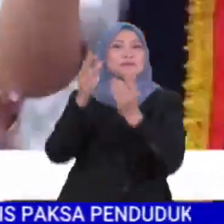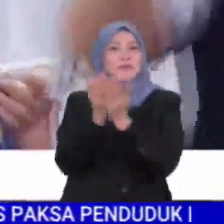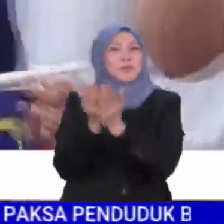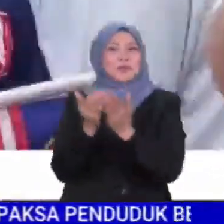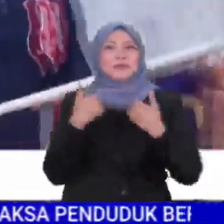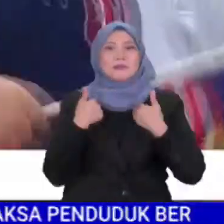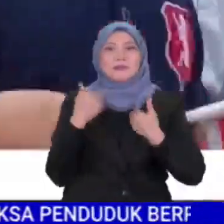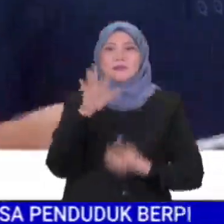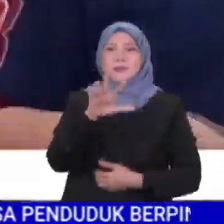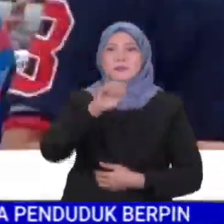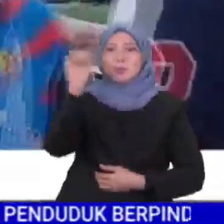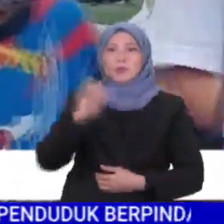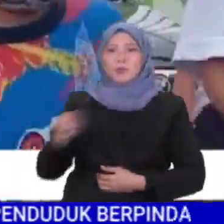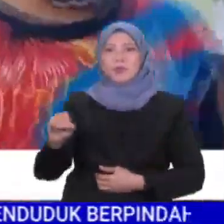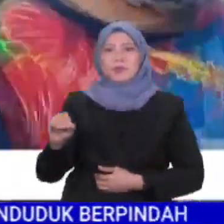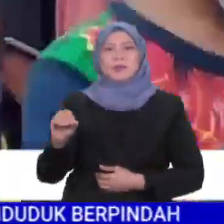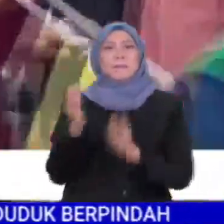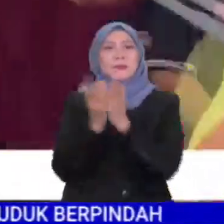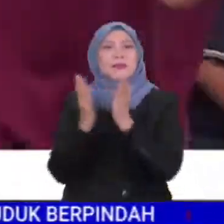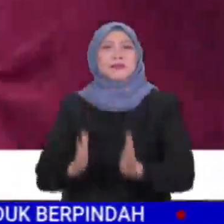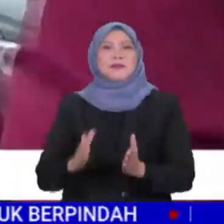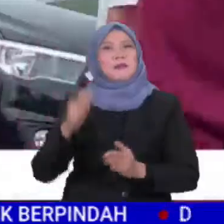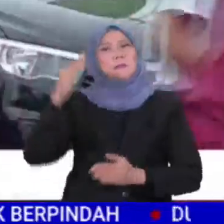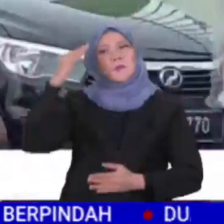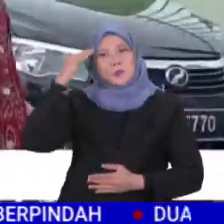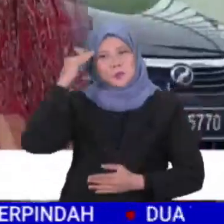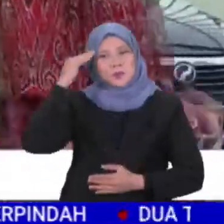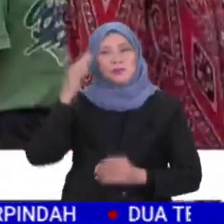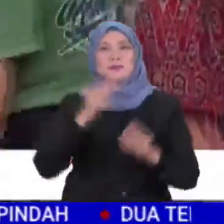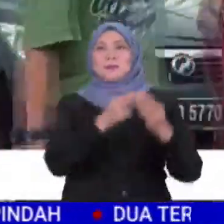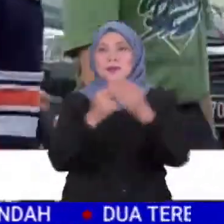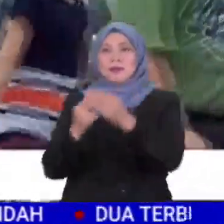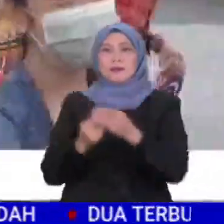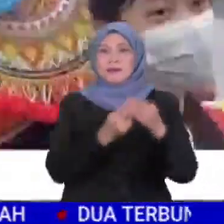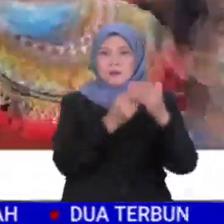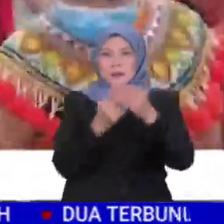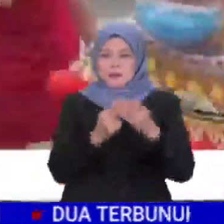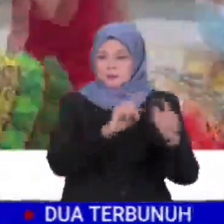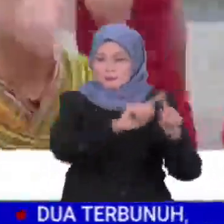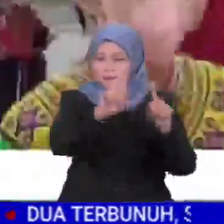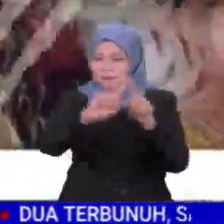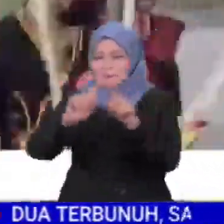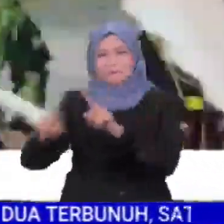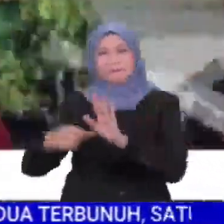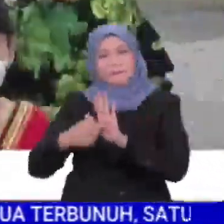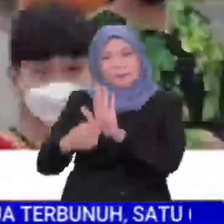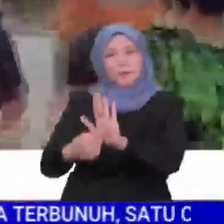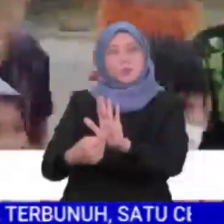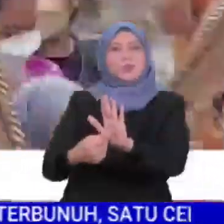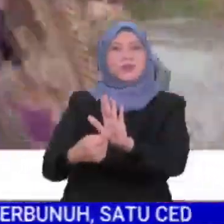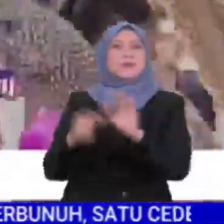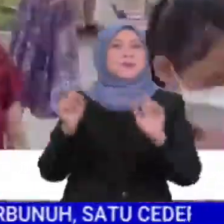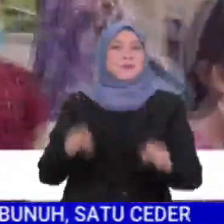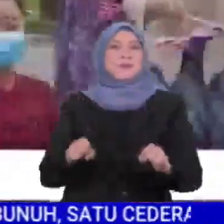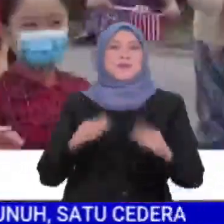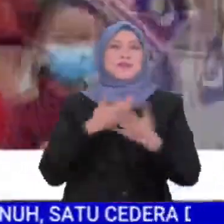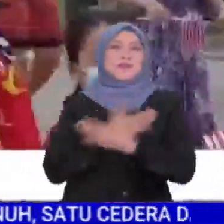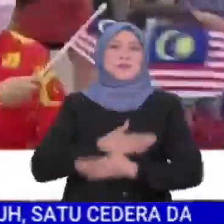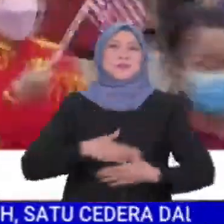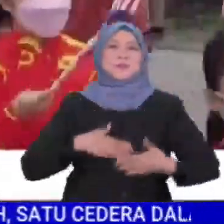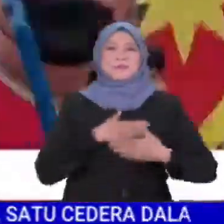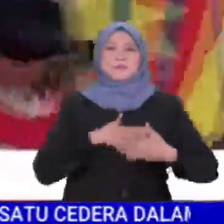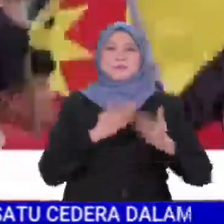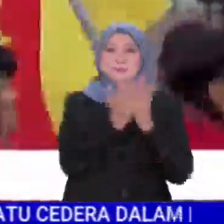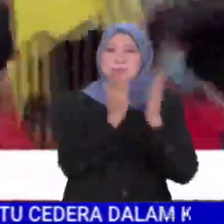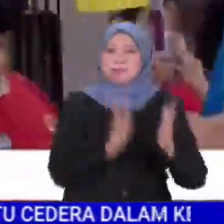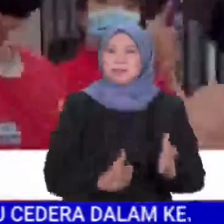kerana 50% muridnya adalah bumiputra. Oleh itu, perpaduan dalam kepelbagaian jelas dapat dilihat dan dirasai oleh